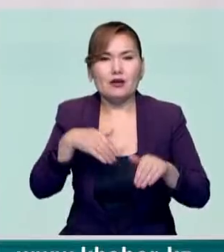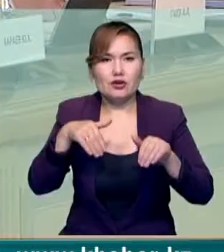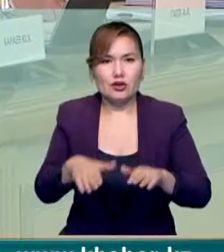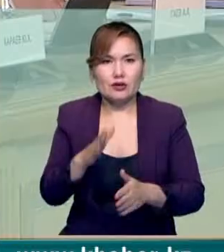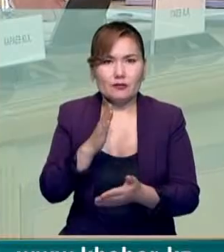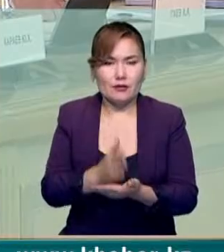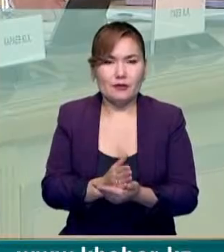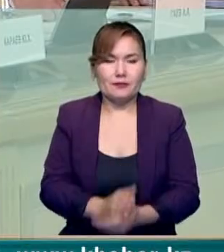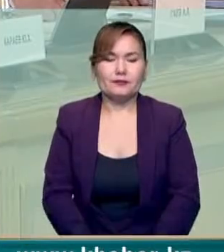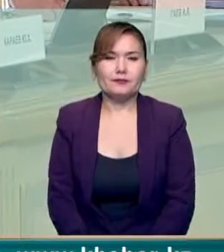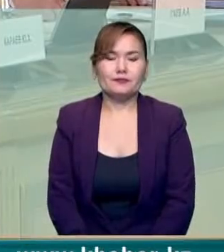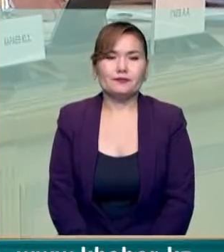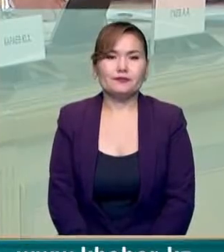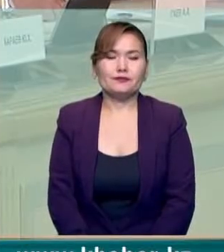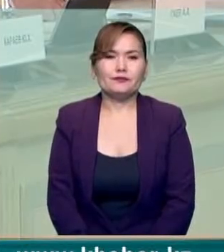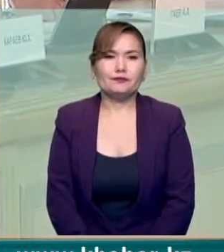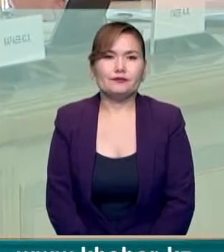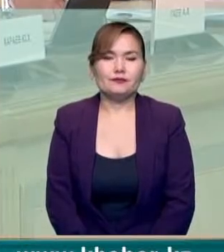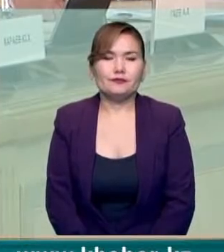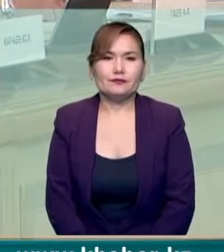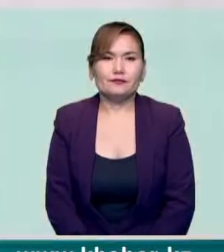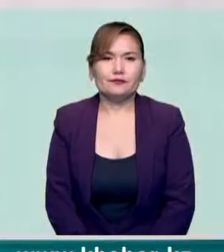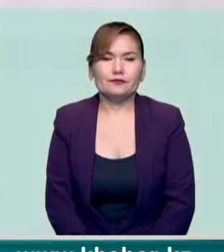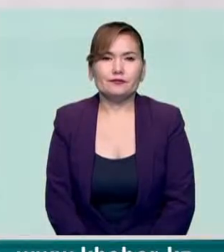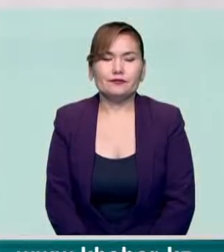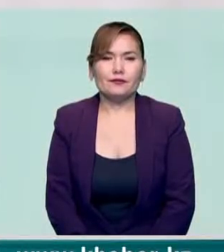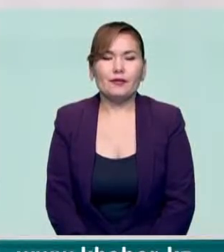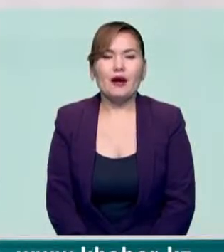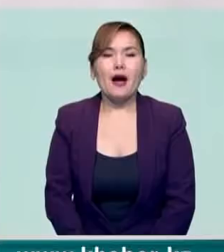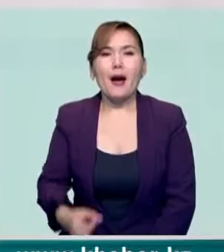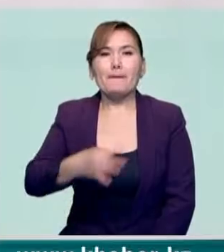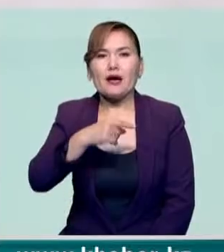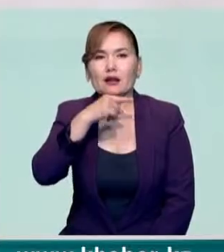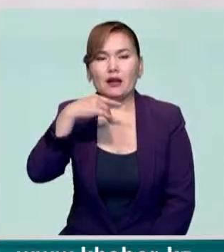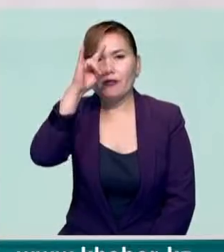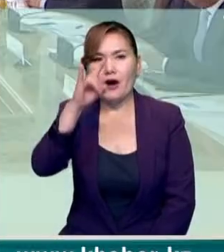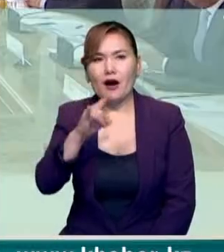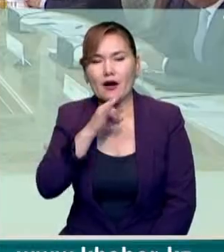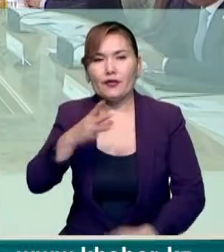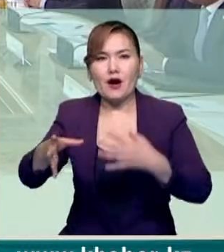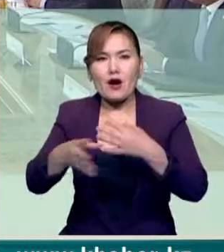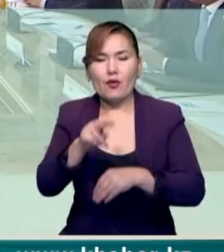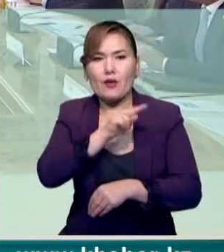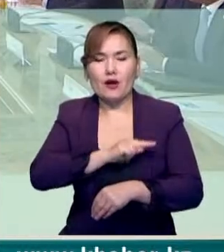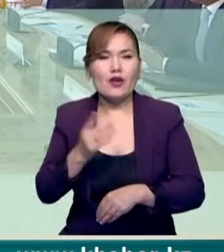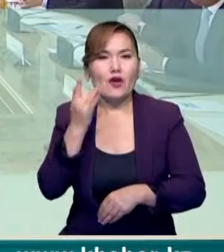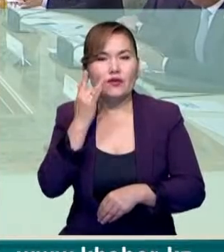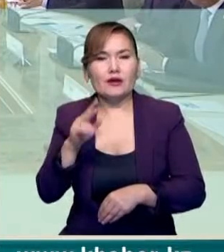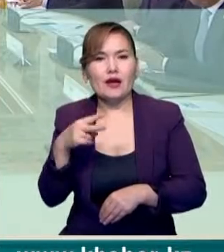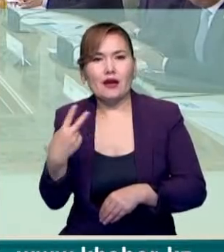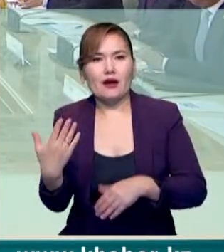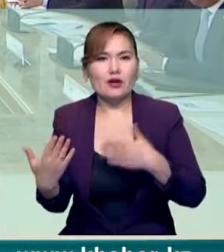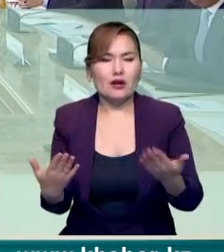саналады. Казахстан наш ключевой торговый партнер. Беларусь пен Қазақстанның қарым-қатынас деңгейі екі жақтың да барлық